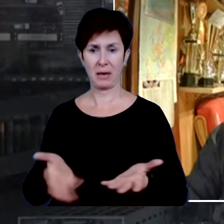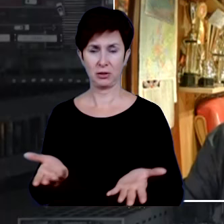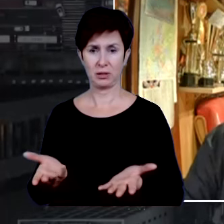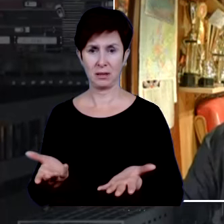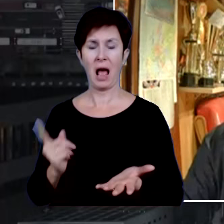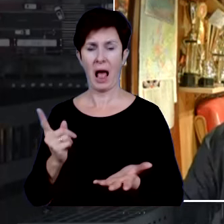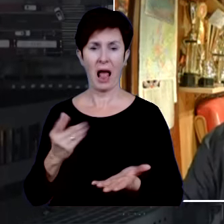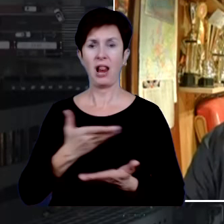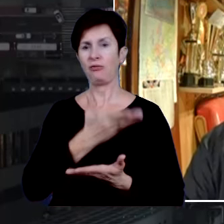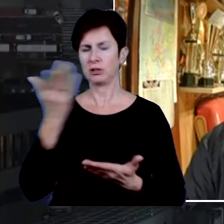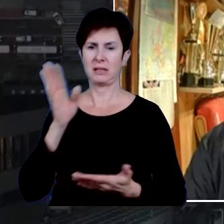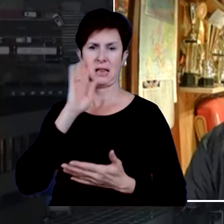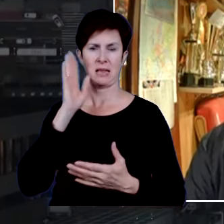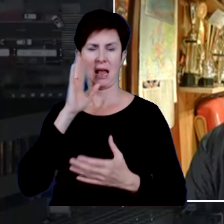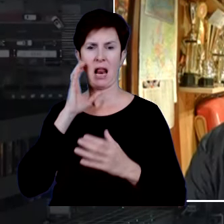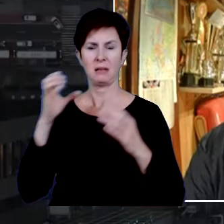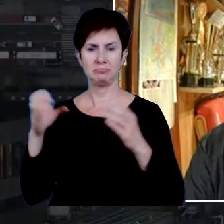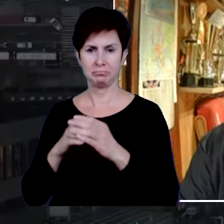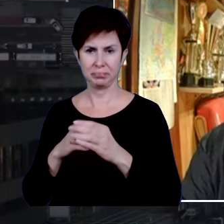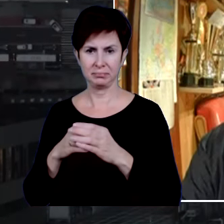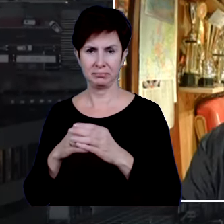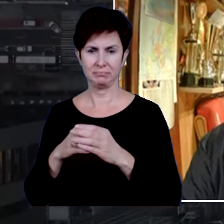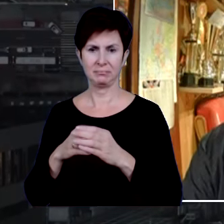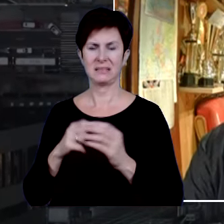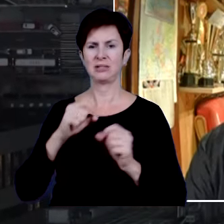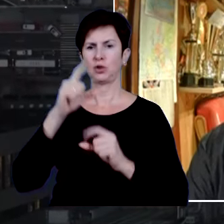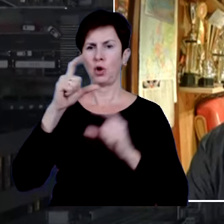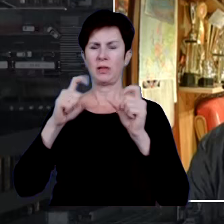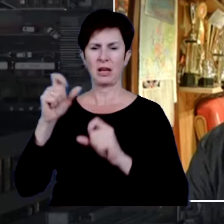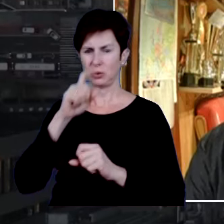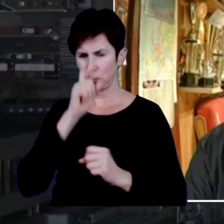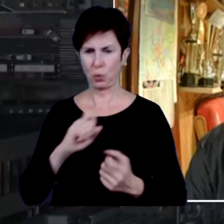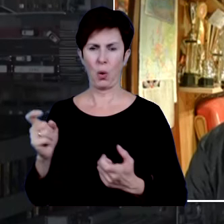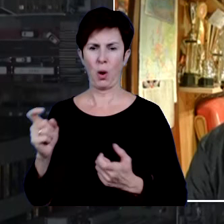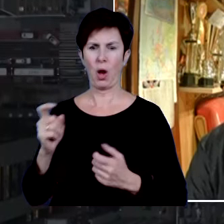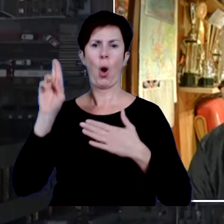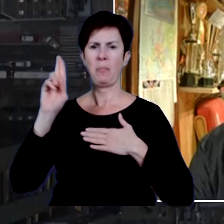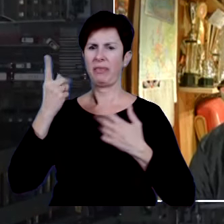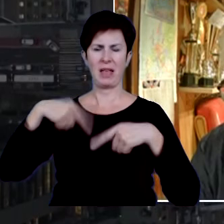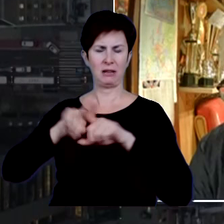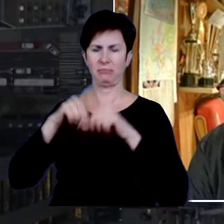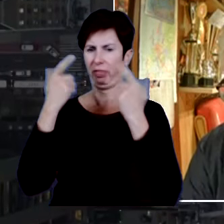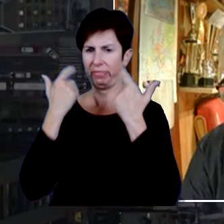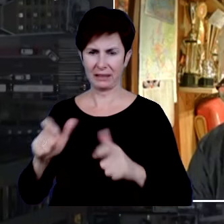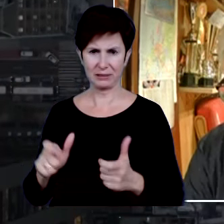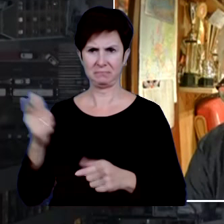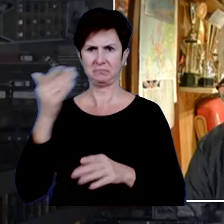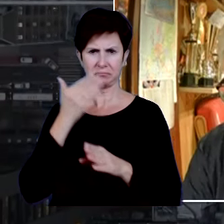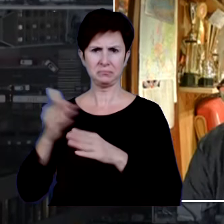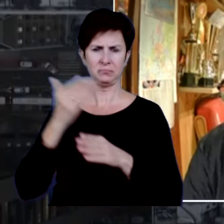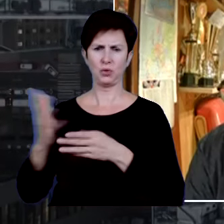wszyscy trwają. Mimo, że spadają im sondaże, mimo, że nie realizują swoich obietnic wyborczych, trwają i